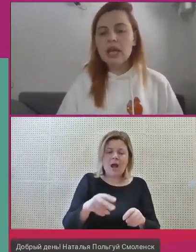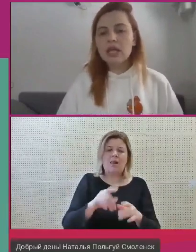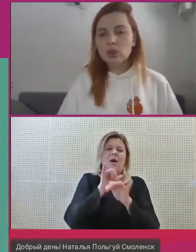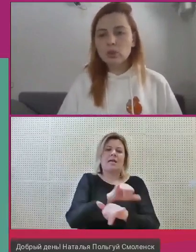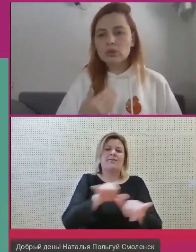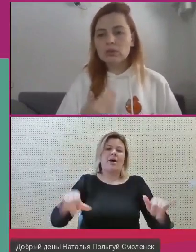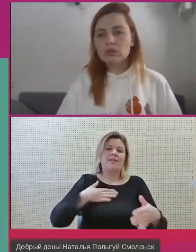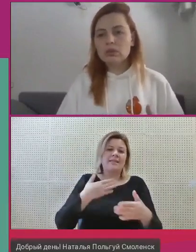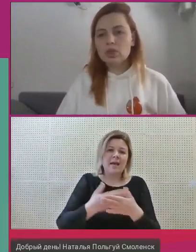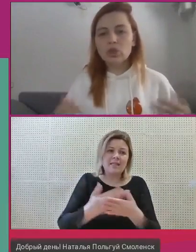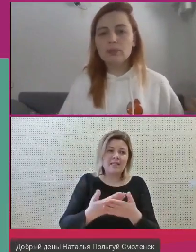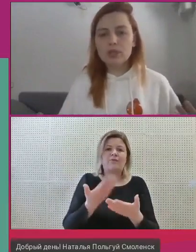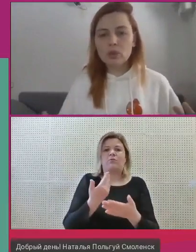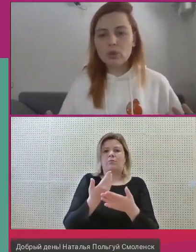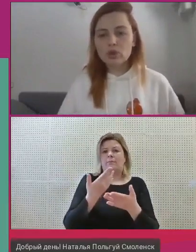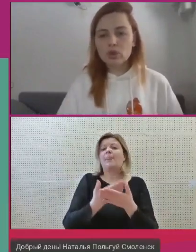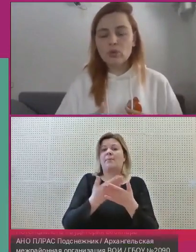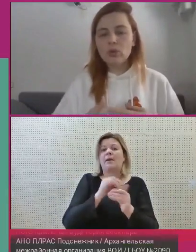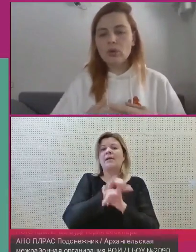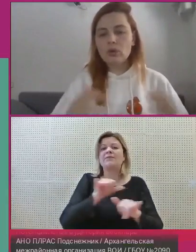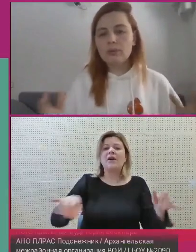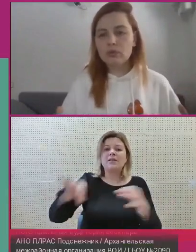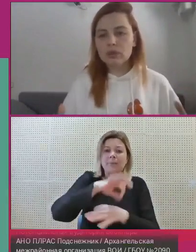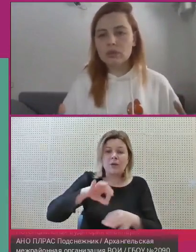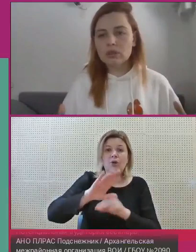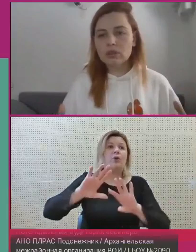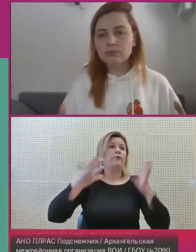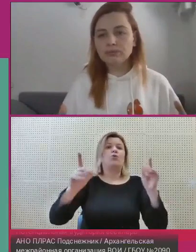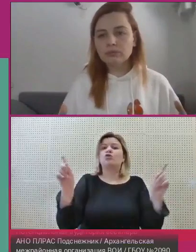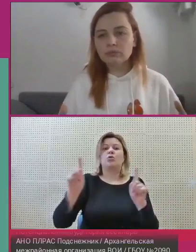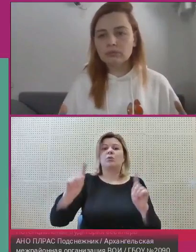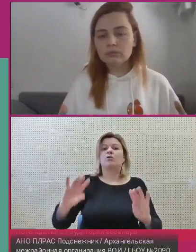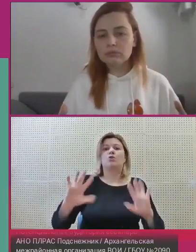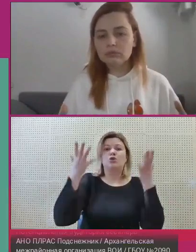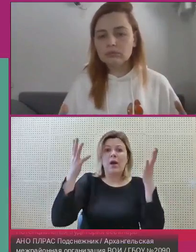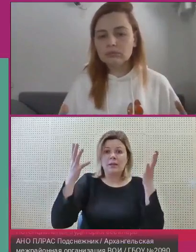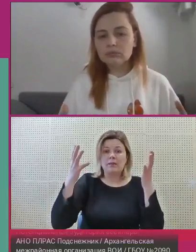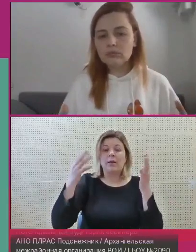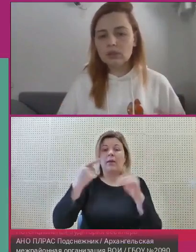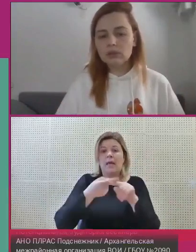проект. И тут что-то происходит, что приводит к